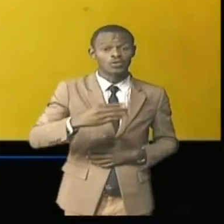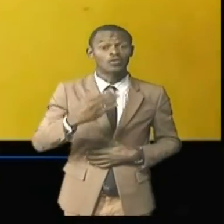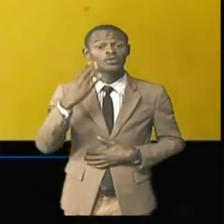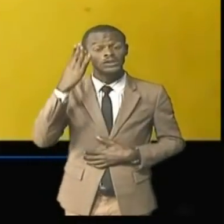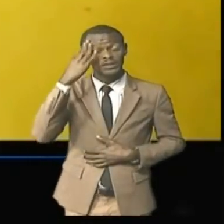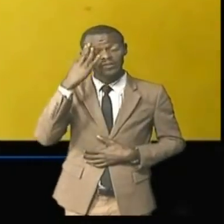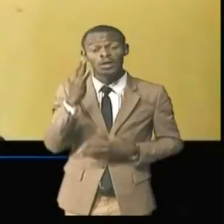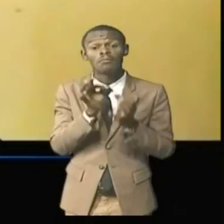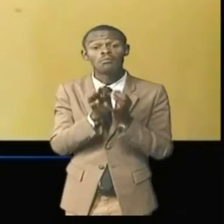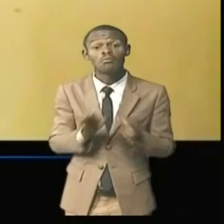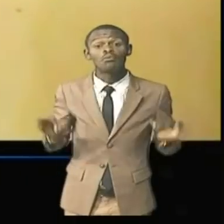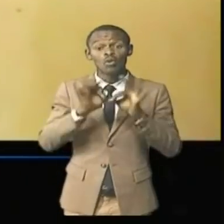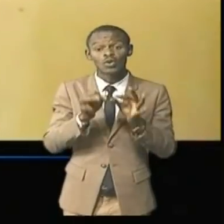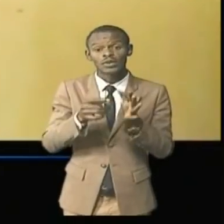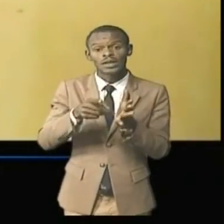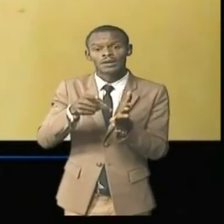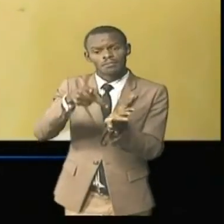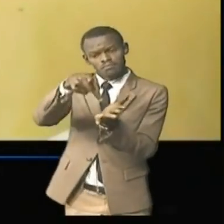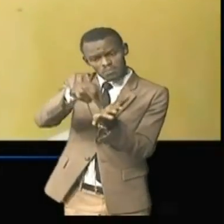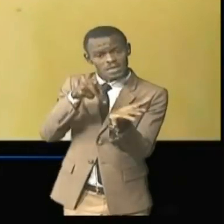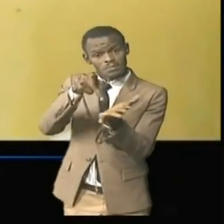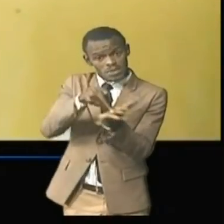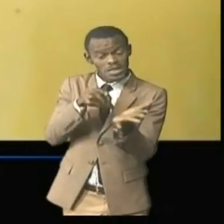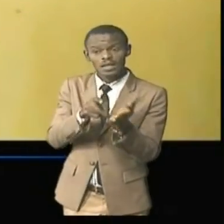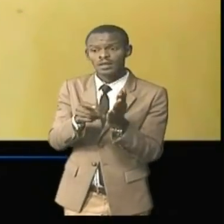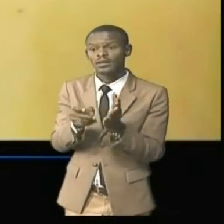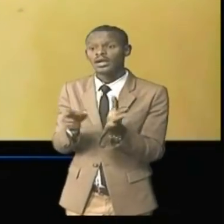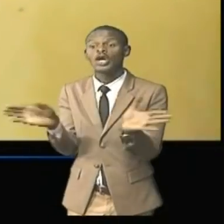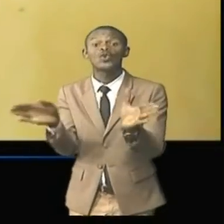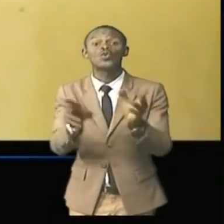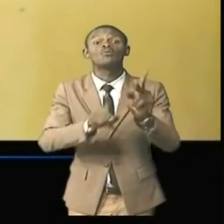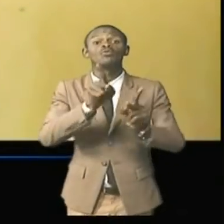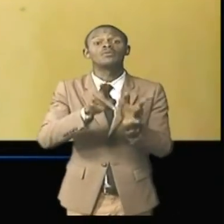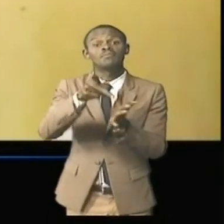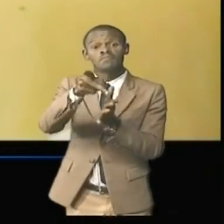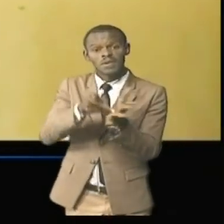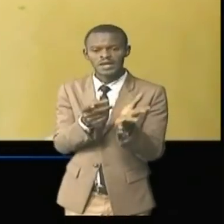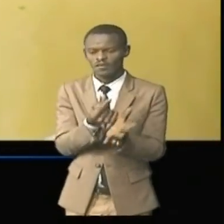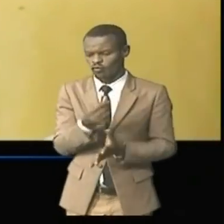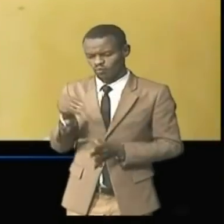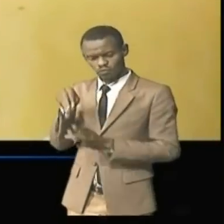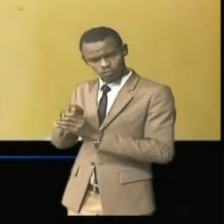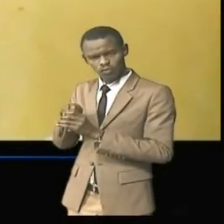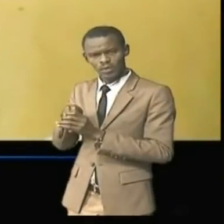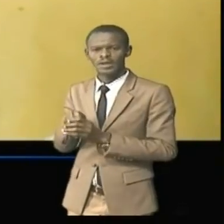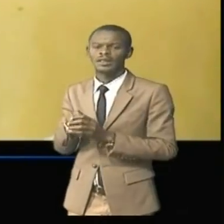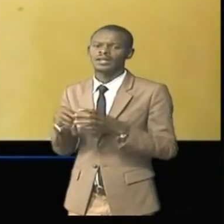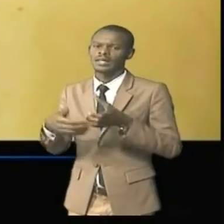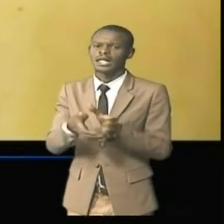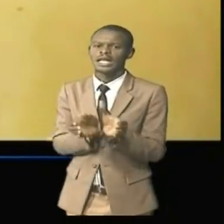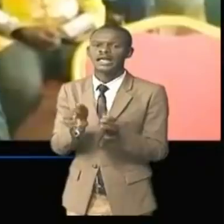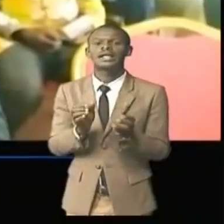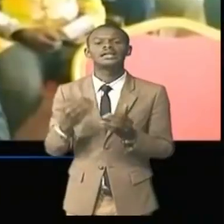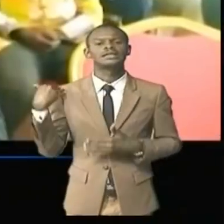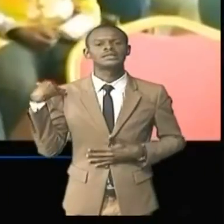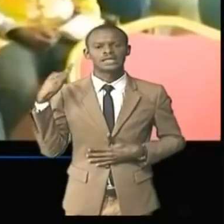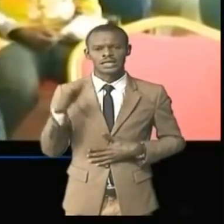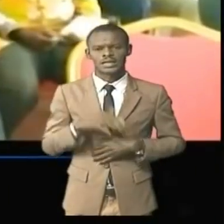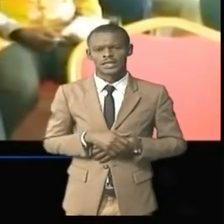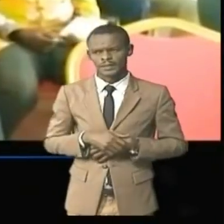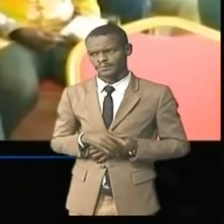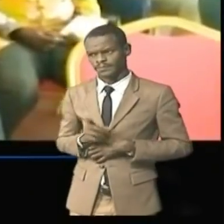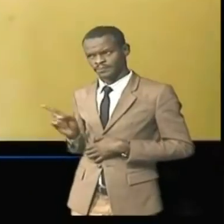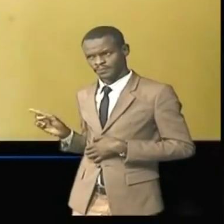de ces actes d'engagement. Cet engagement est une responsabilité qui appelle